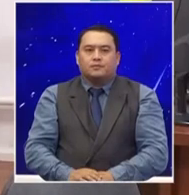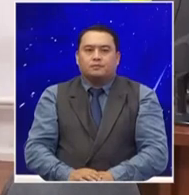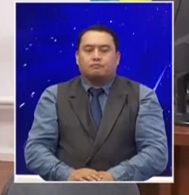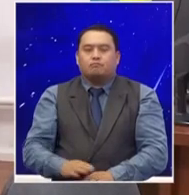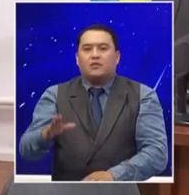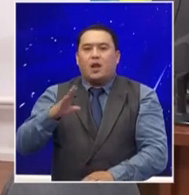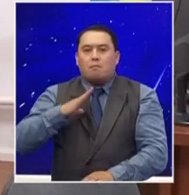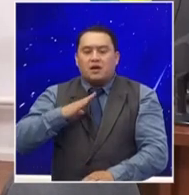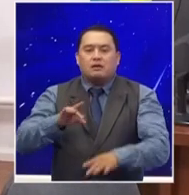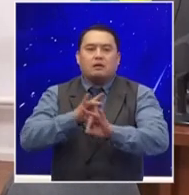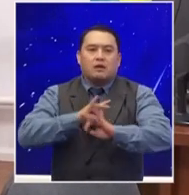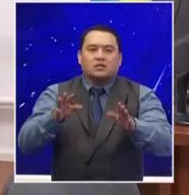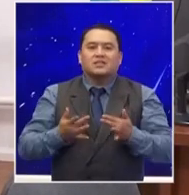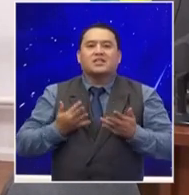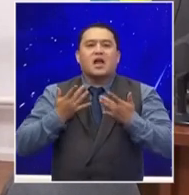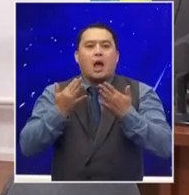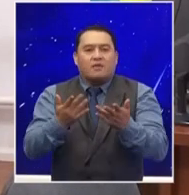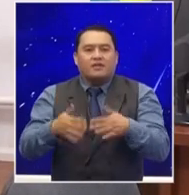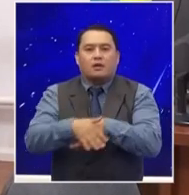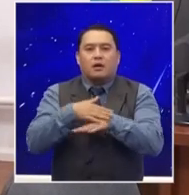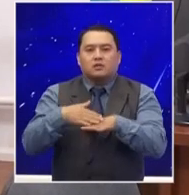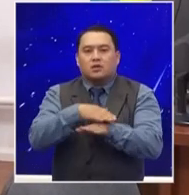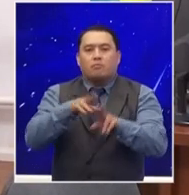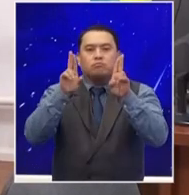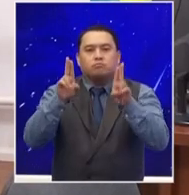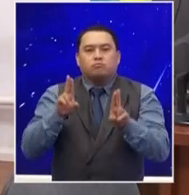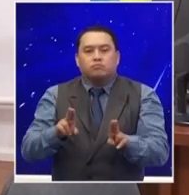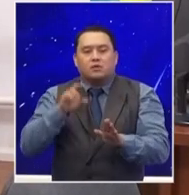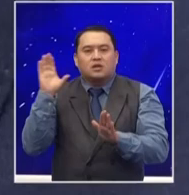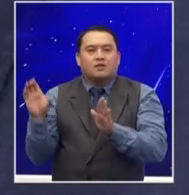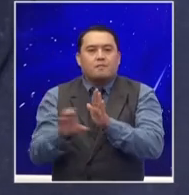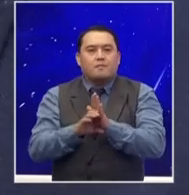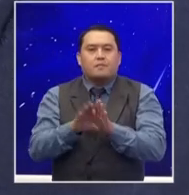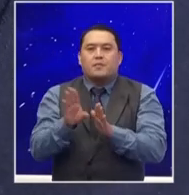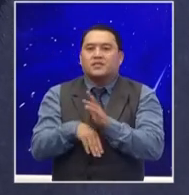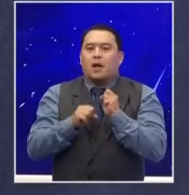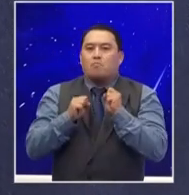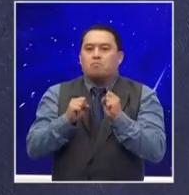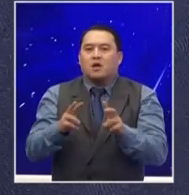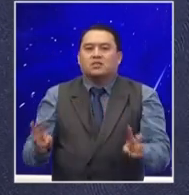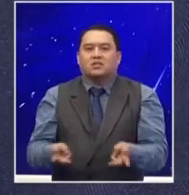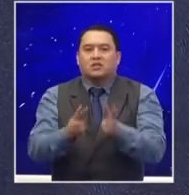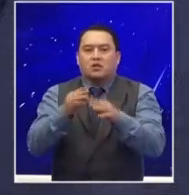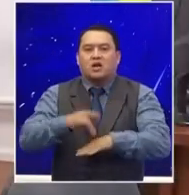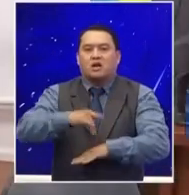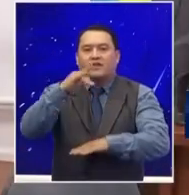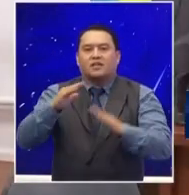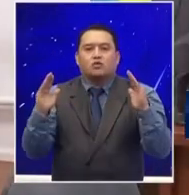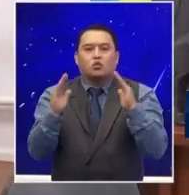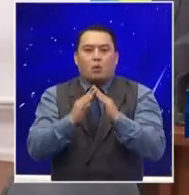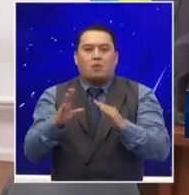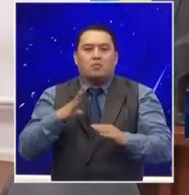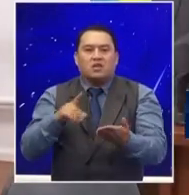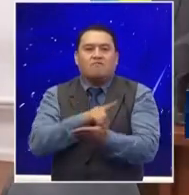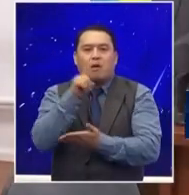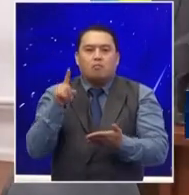Были доведены основные требования о соблюдении мер пожарной безопасности с жильцами многоквартирных жилых домов. Также был